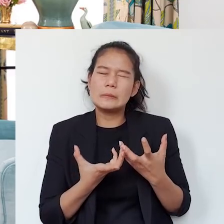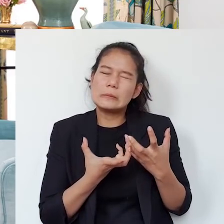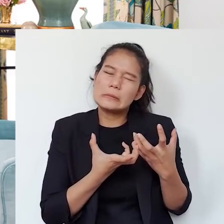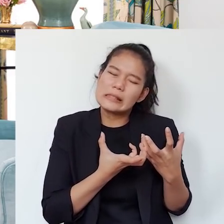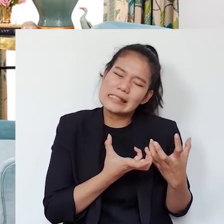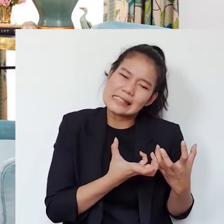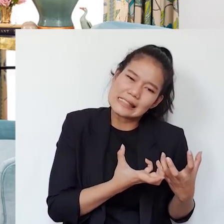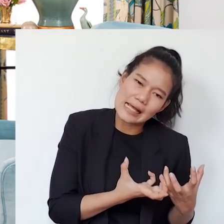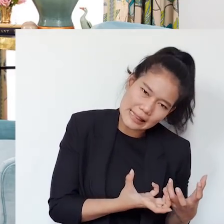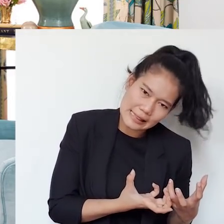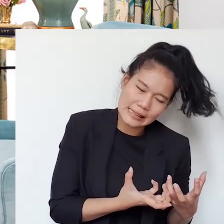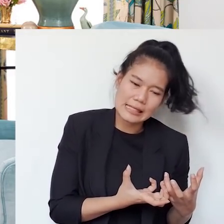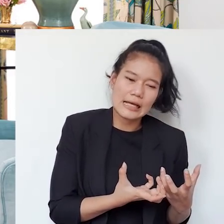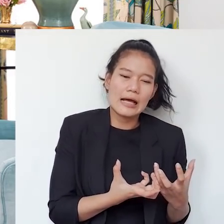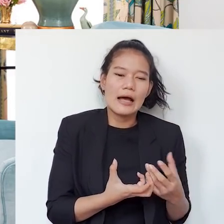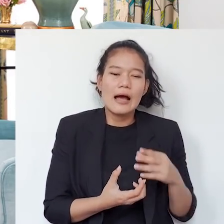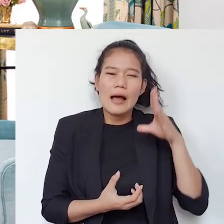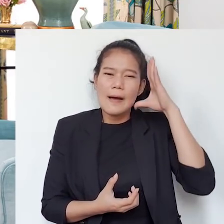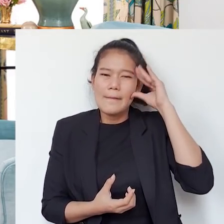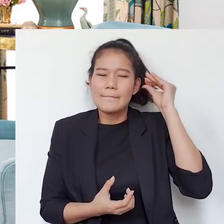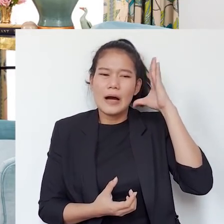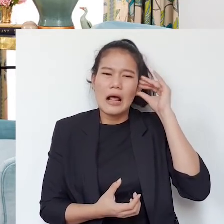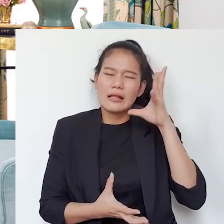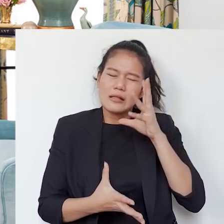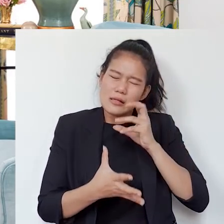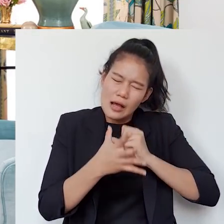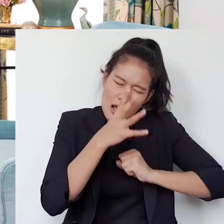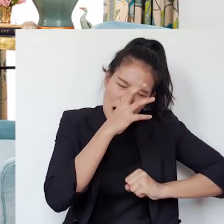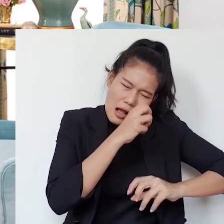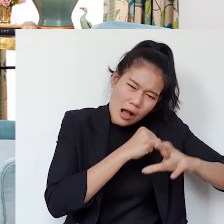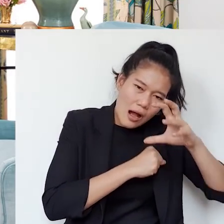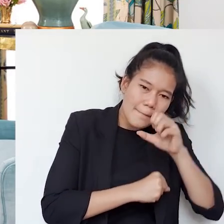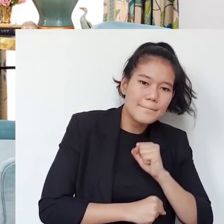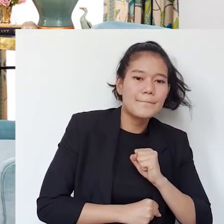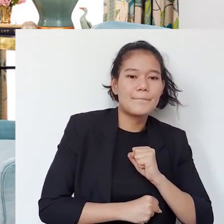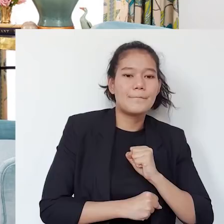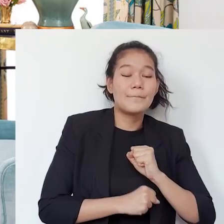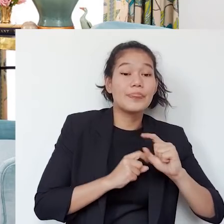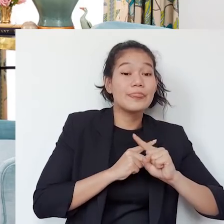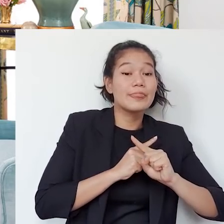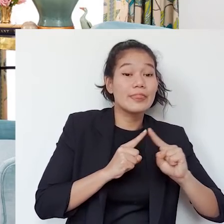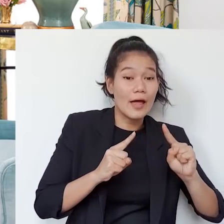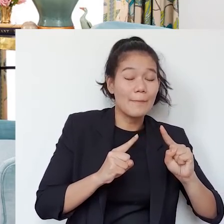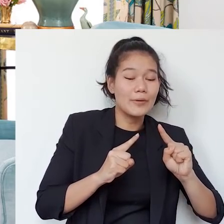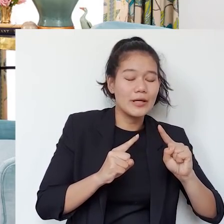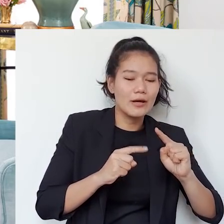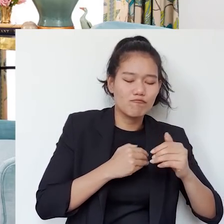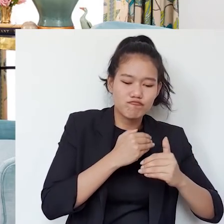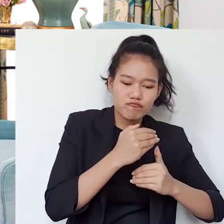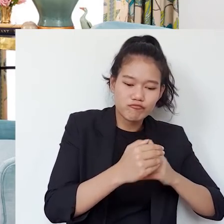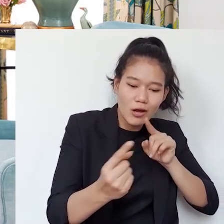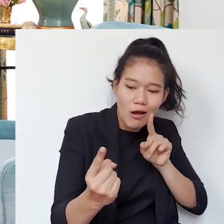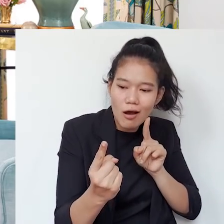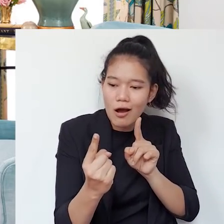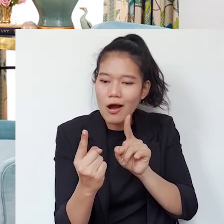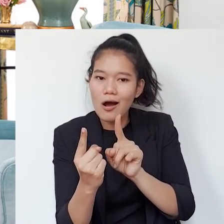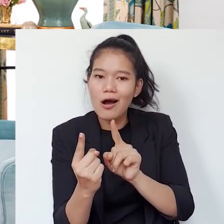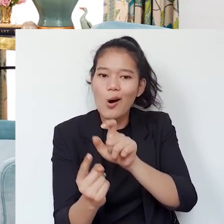rendah, ada dalam pengalaman yang begitu kelam. Tetapi kemudian kita berjumpa dengan orang lain